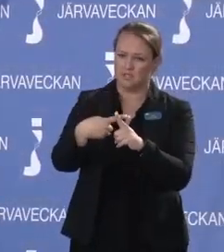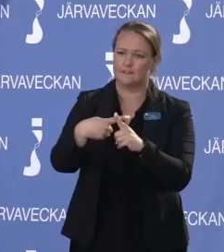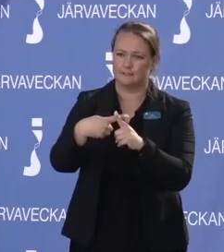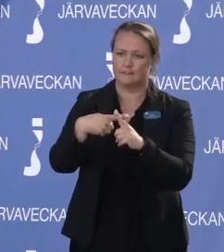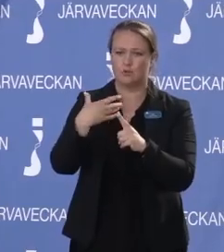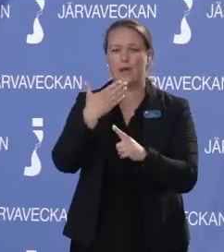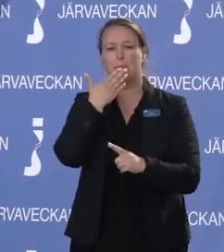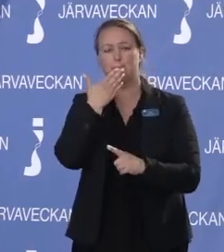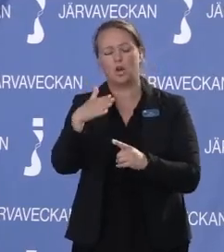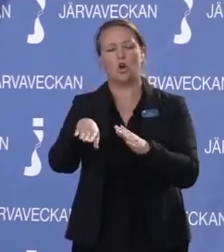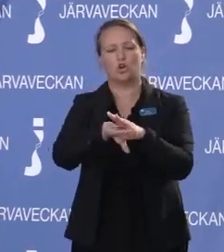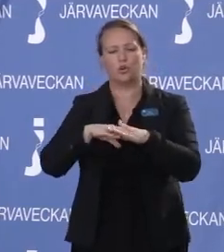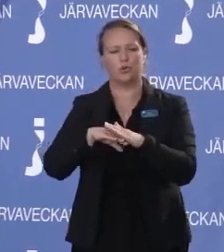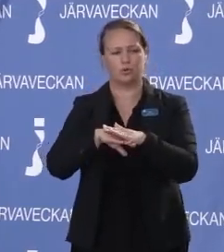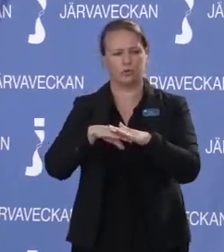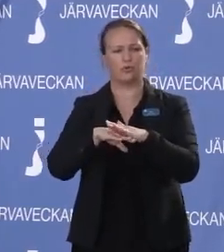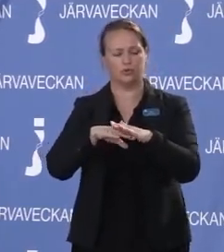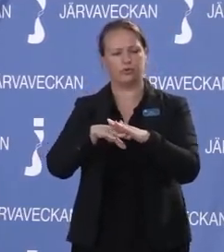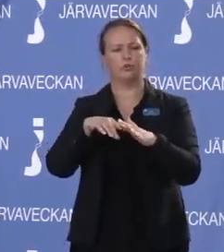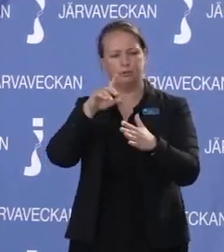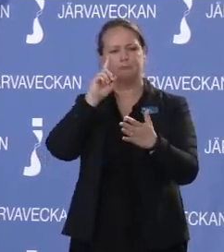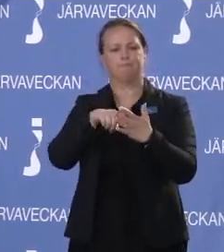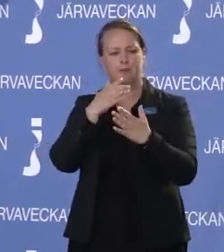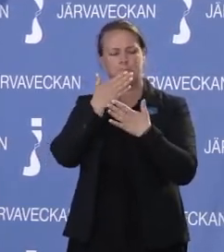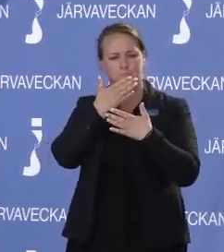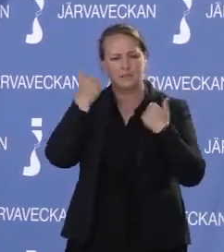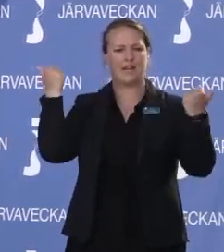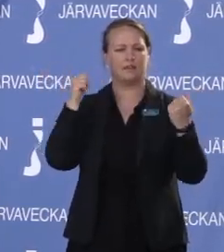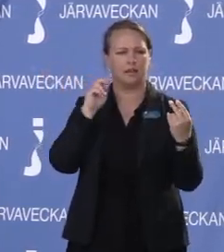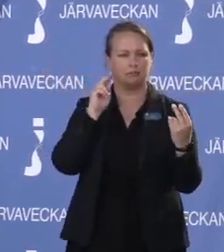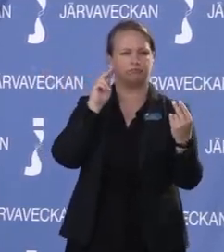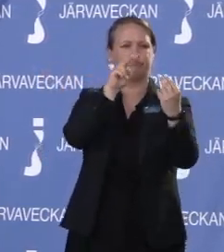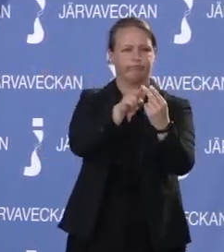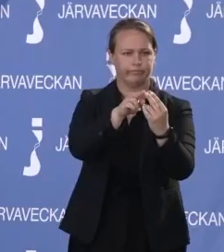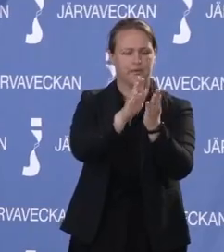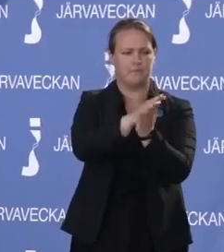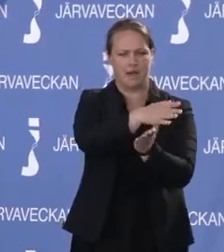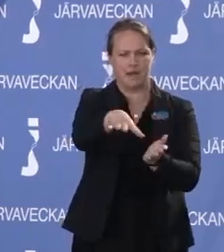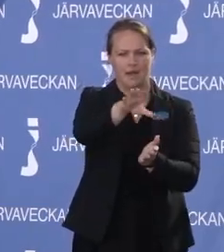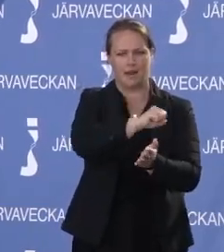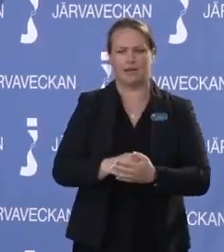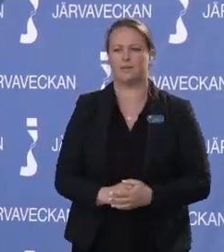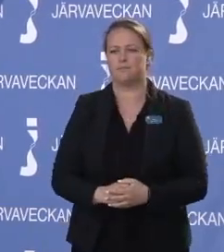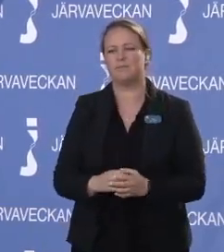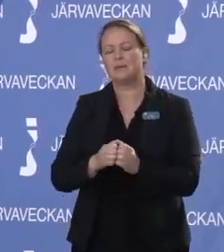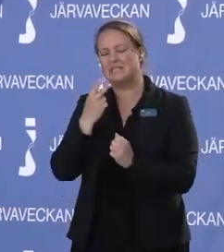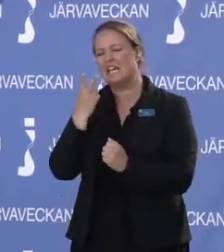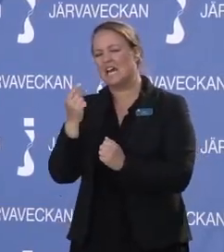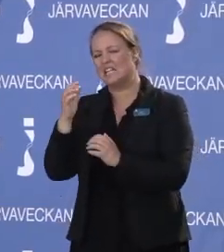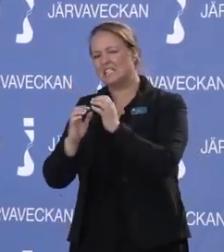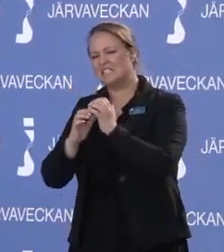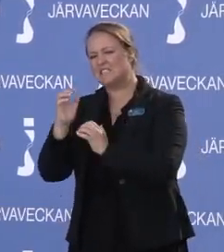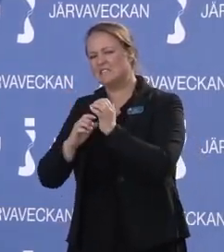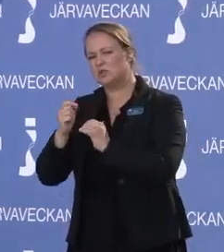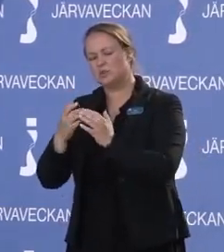bra grund för att bättre då nå ut med de här medierna. Däremot så ser vi en del siffror som inte är lika positiva. Vi